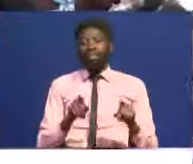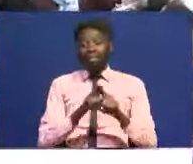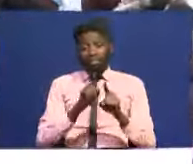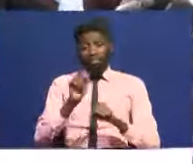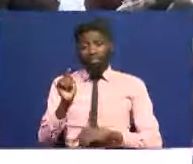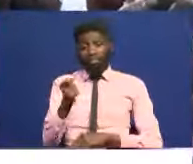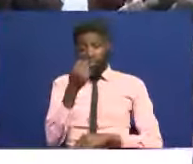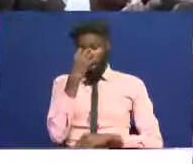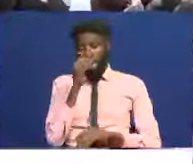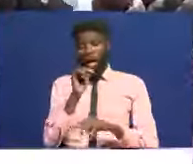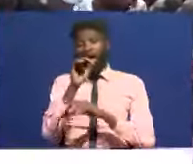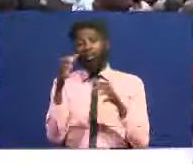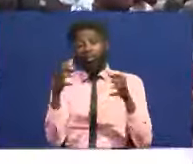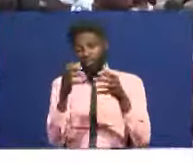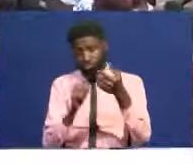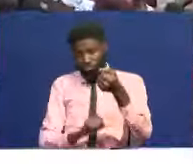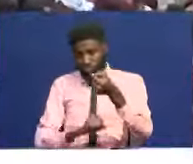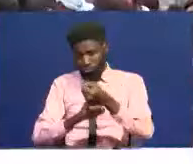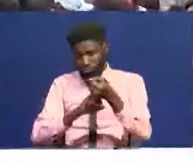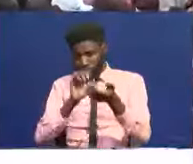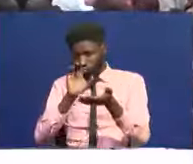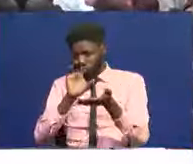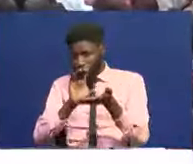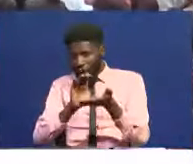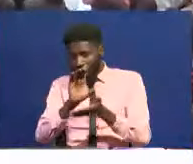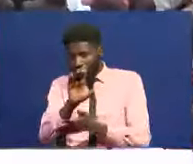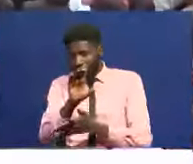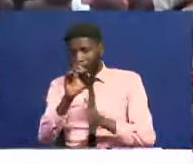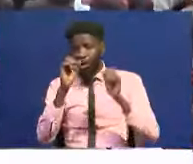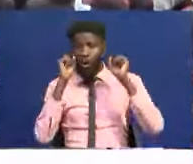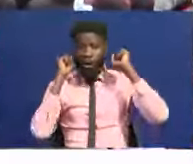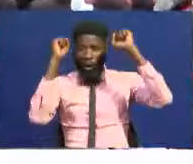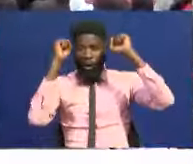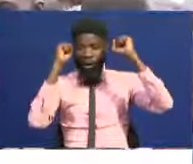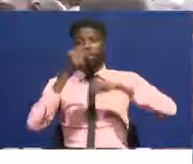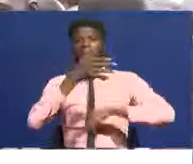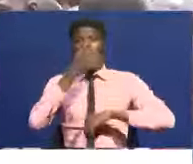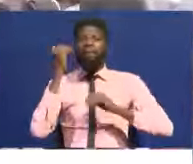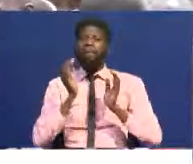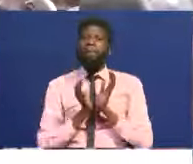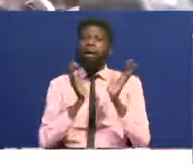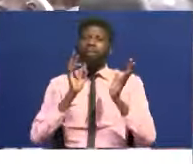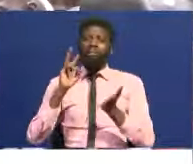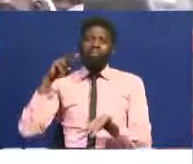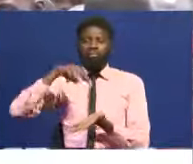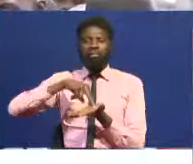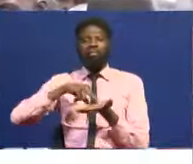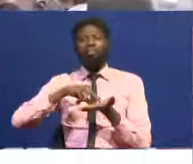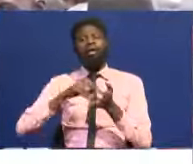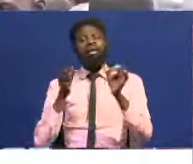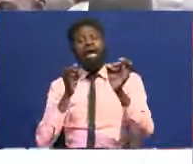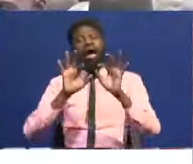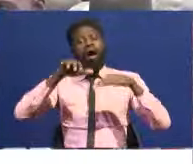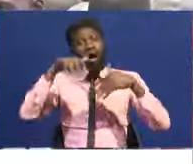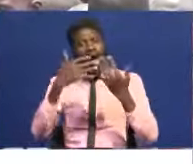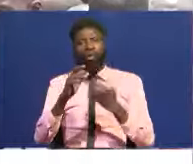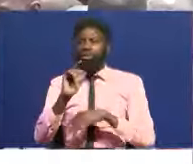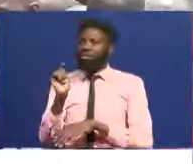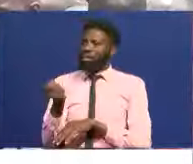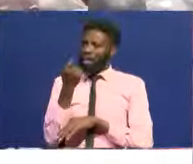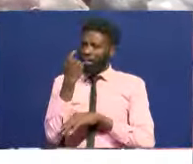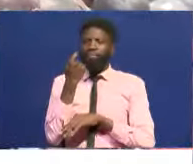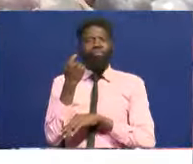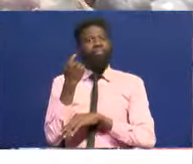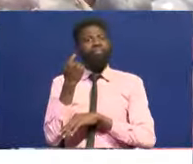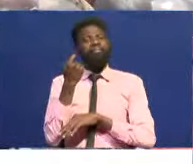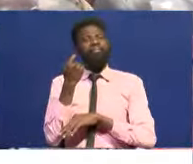vurugu kujitokeza na kutoa maoni yao kuhusu jinsi ya kuimarisha taifa hili. Kama kuna watu wako na mpango